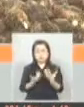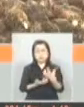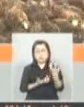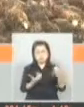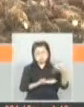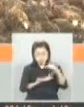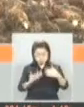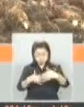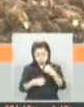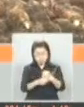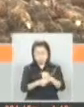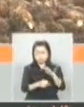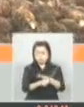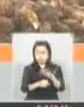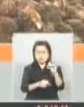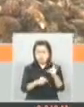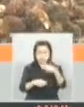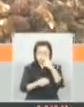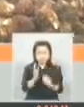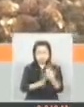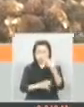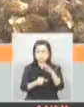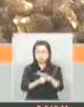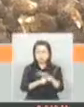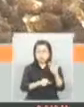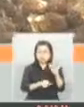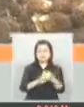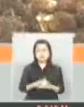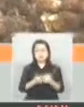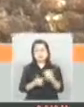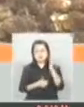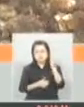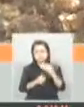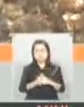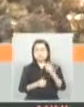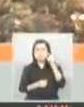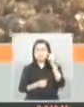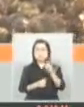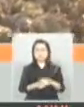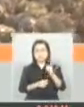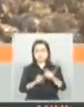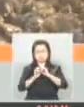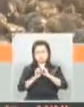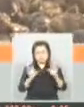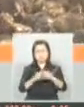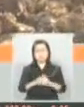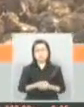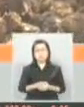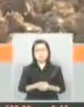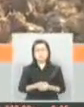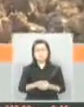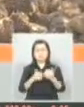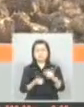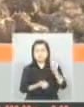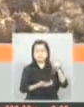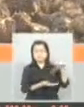พอไหมหรือผลผลิตภายในเนี่ยมันเพียงพอไหมนะครับหลังจากนั้นแล้วเราคงมีสัญญาณที่ชัดเจนนะครับ ท ีนี้การนำเ